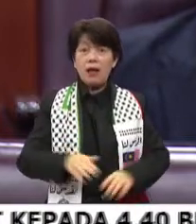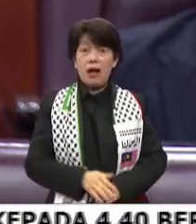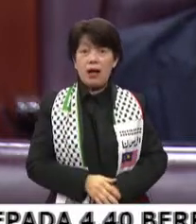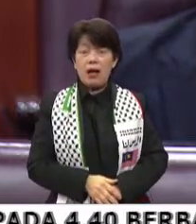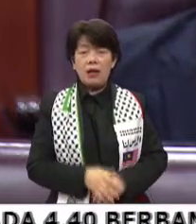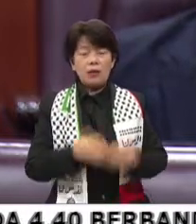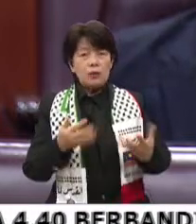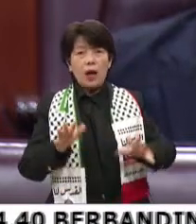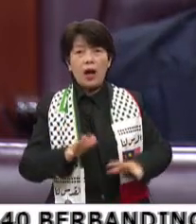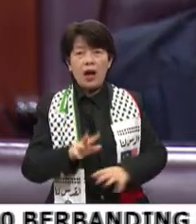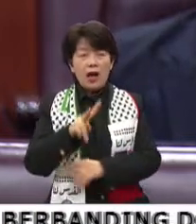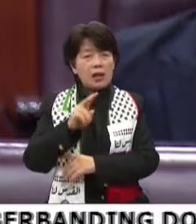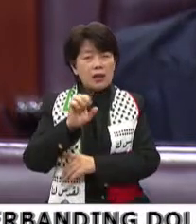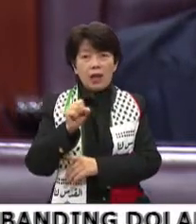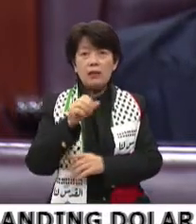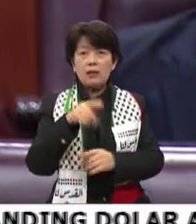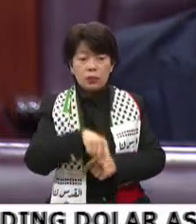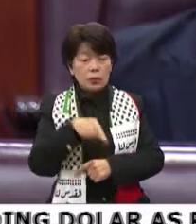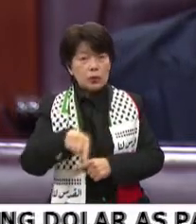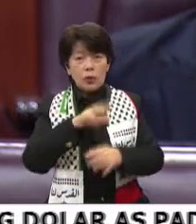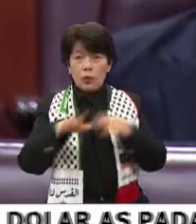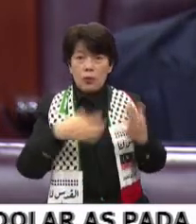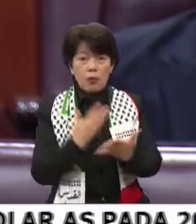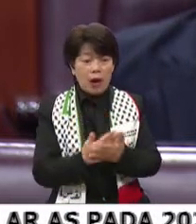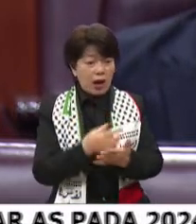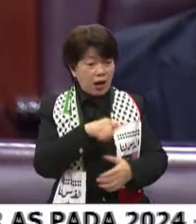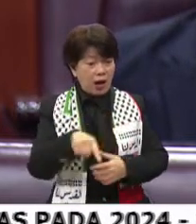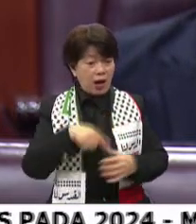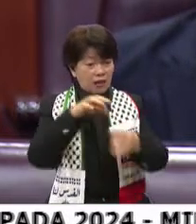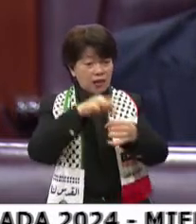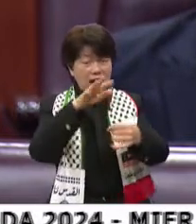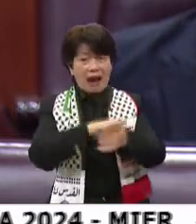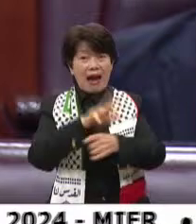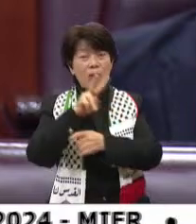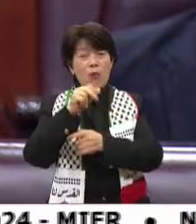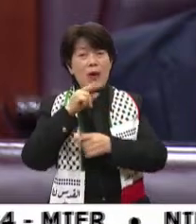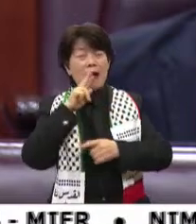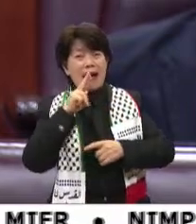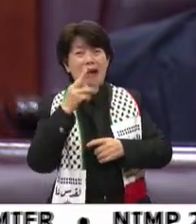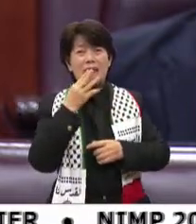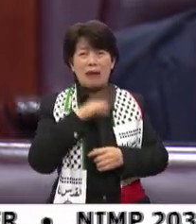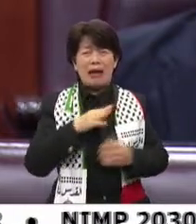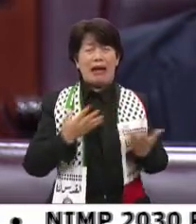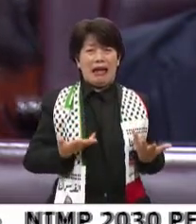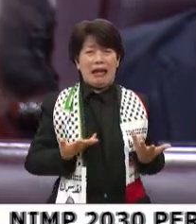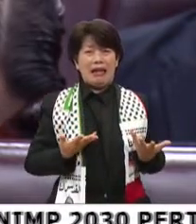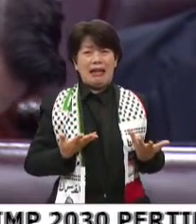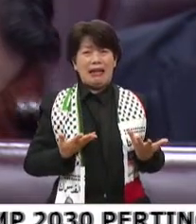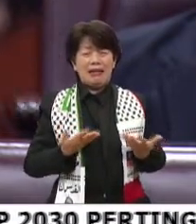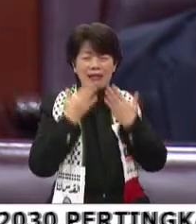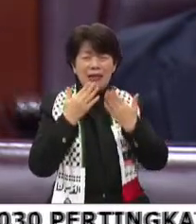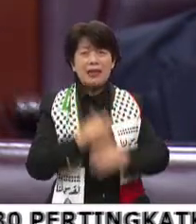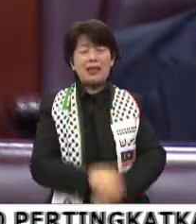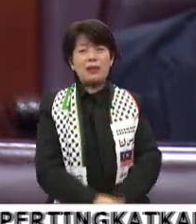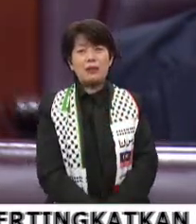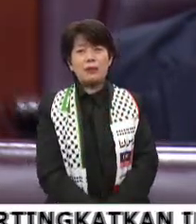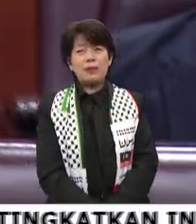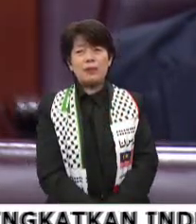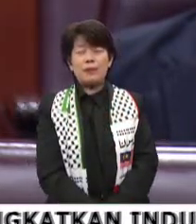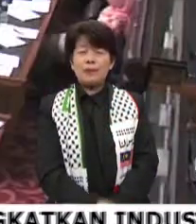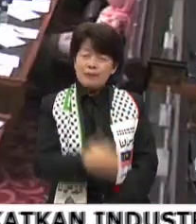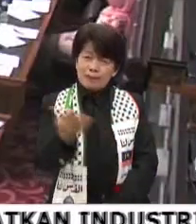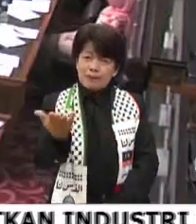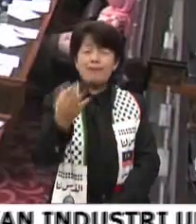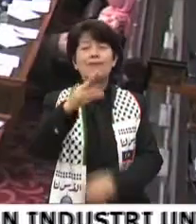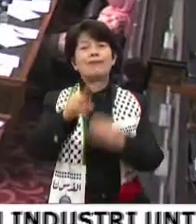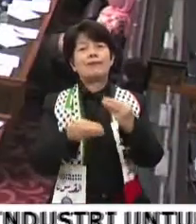adalah kes-kes yang berkaitan dengan keracunan akibat web sekian terima kasih soalan tambahan Tan